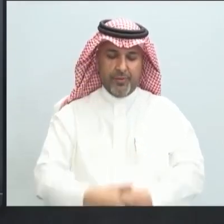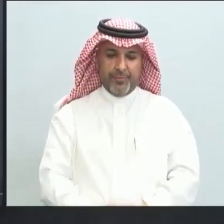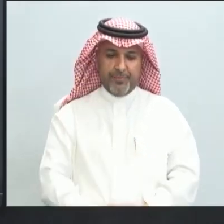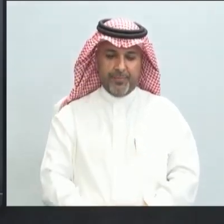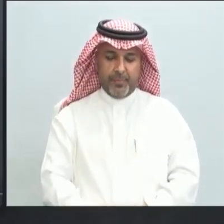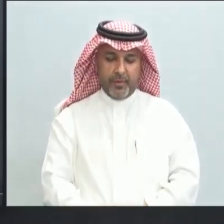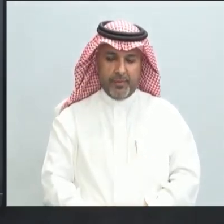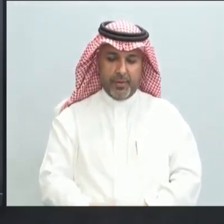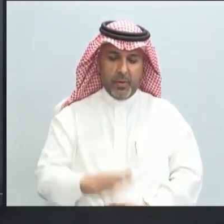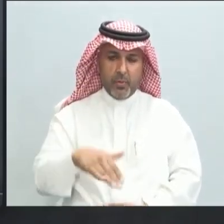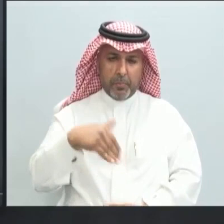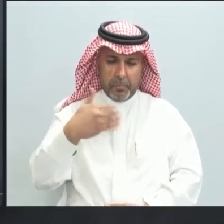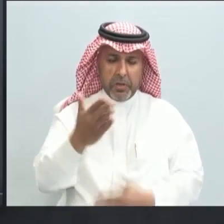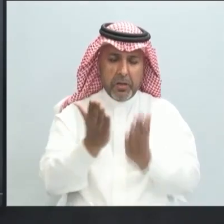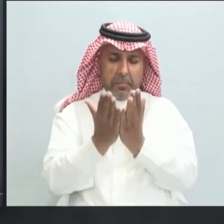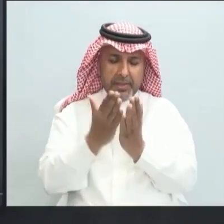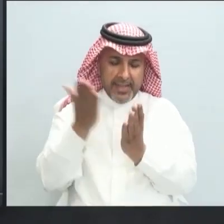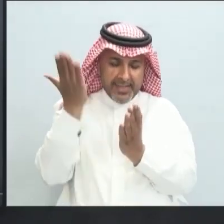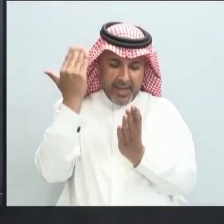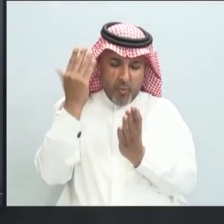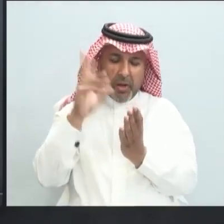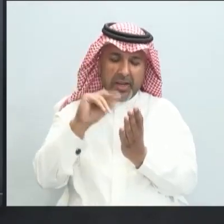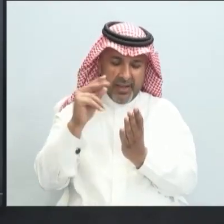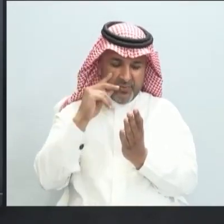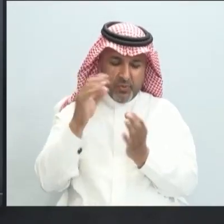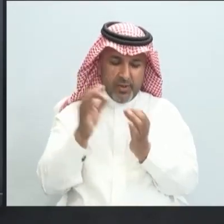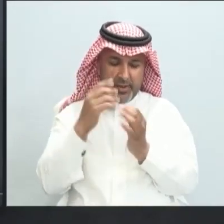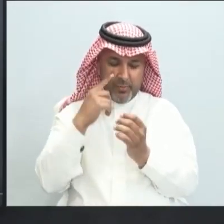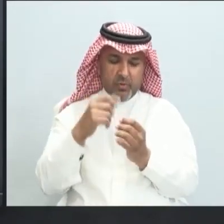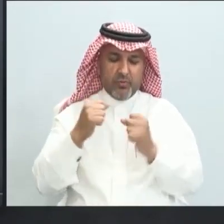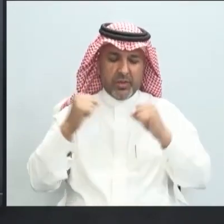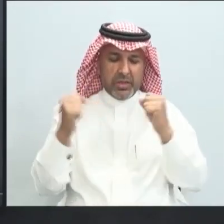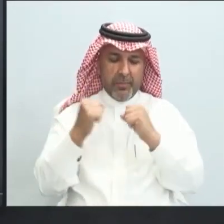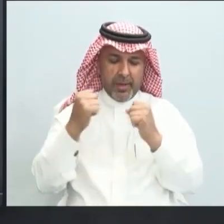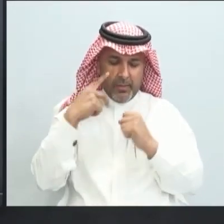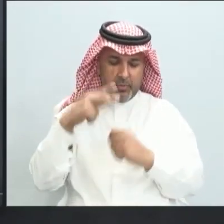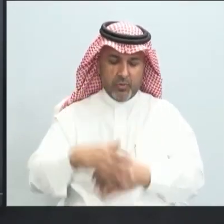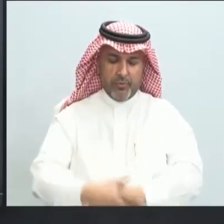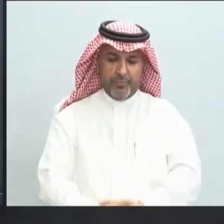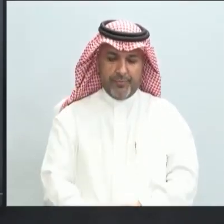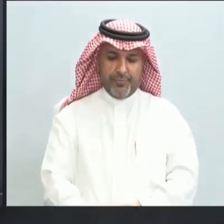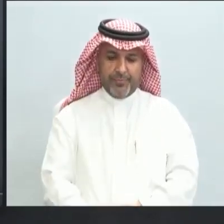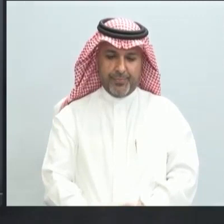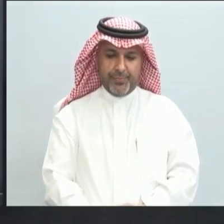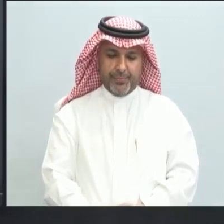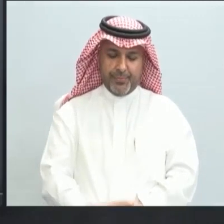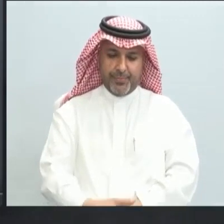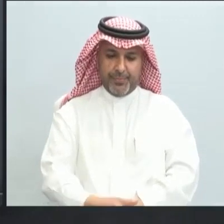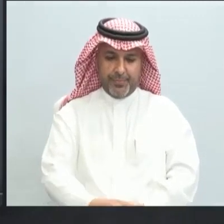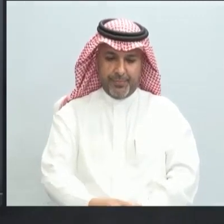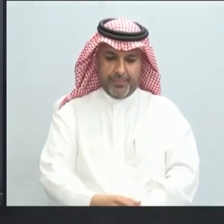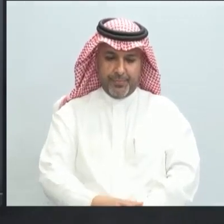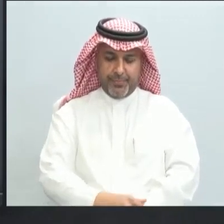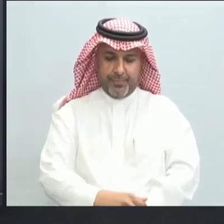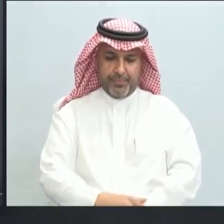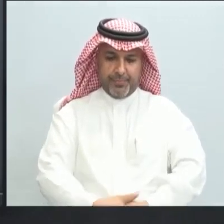اليوم إن شاء الله حنكمل في إطار هذا الدرس حنتعرف على مثال من واقع الحياة بالإضافة إلى معرفتنا لتمثيل دالة الظل